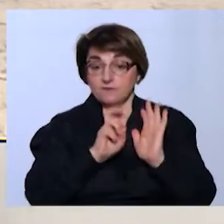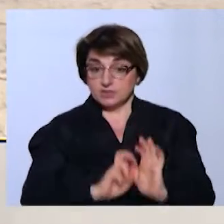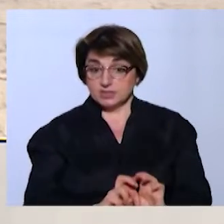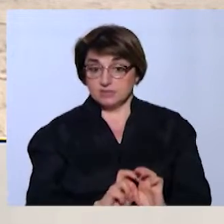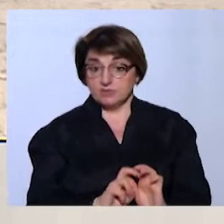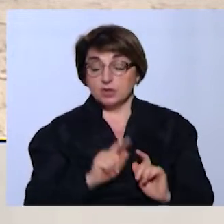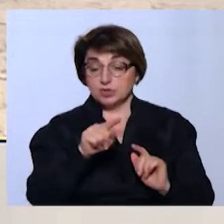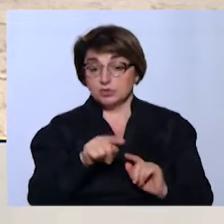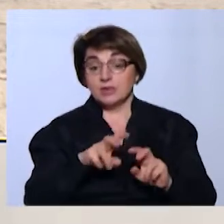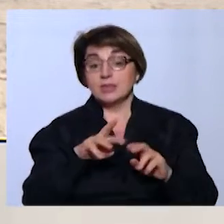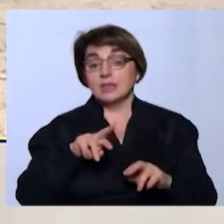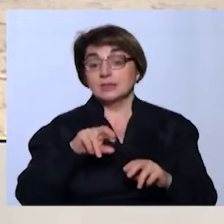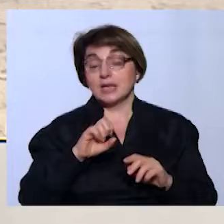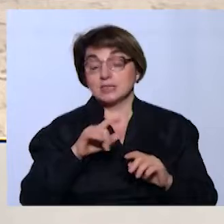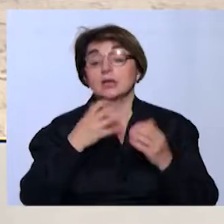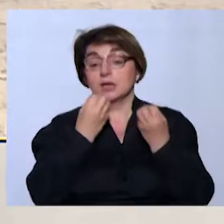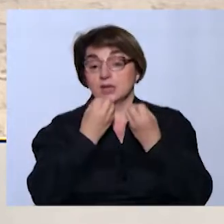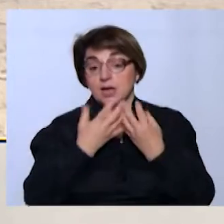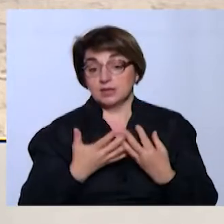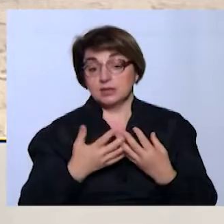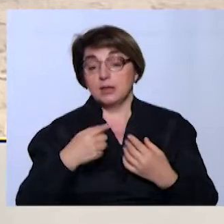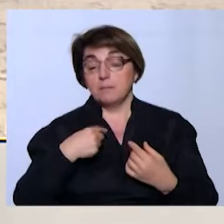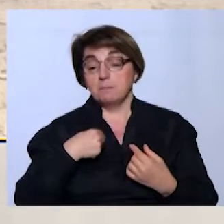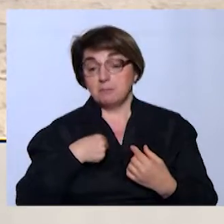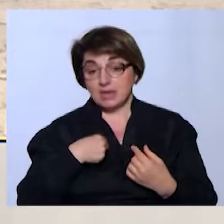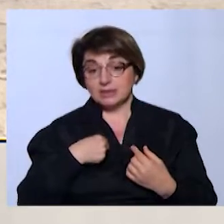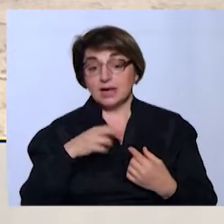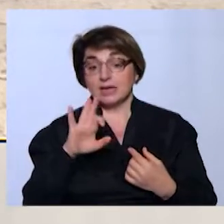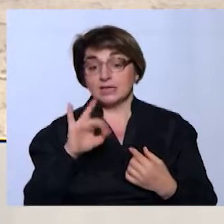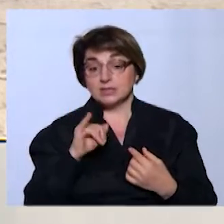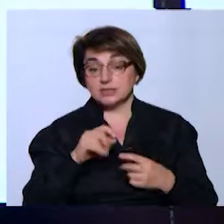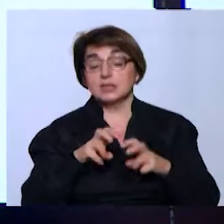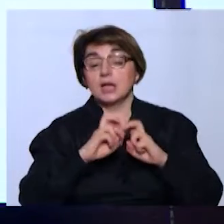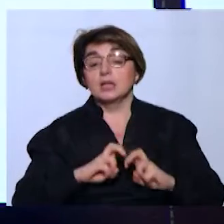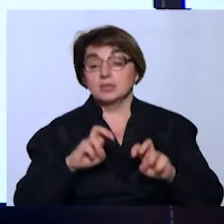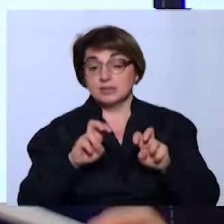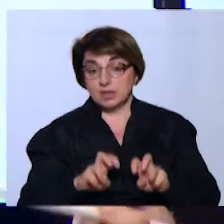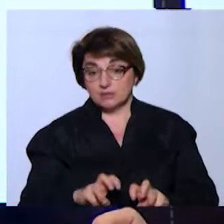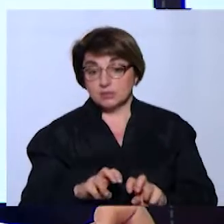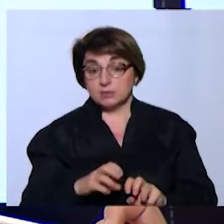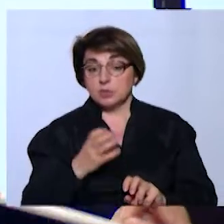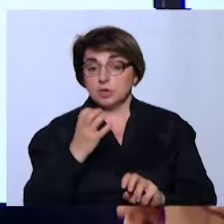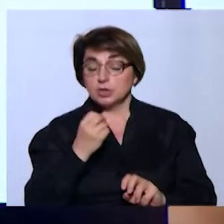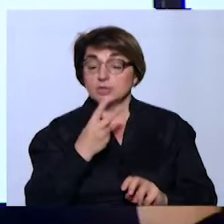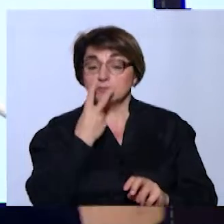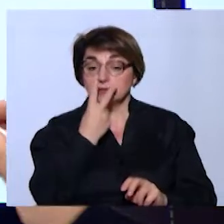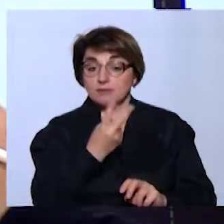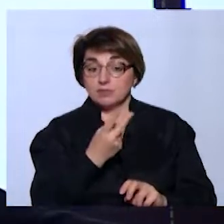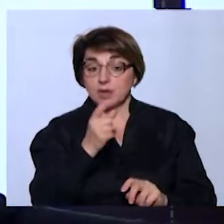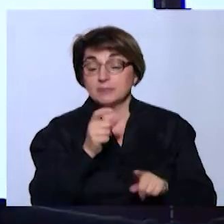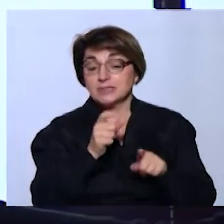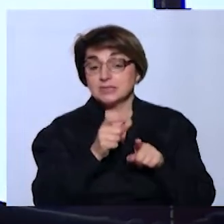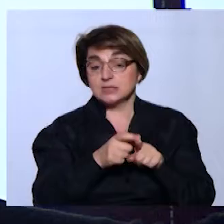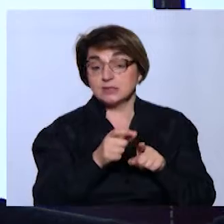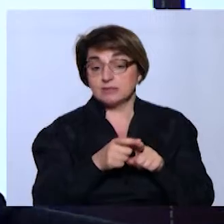დასხედით. Კარგი, მე და ქრისტინა დავსხდებით. Უპასუხა ნუნუ. Კიდე დავაკვირდეთ ამ